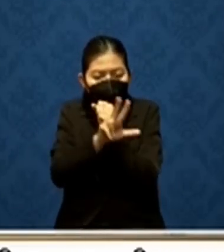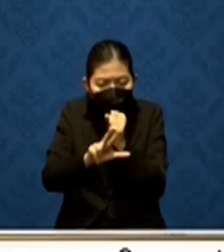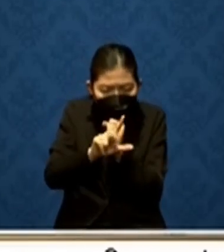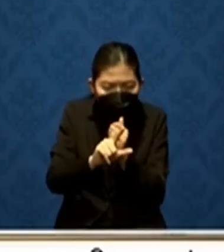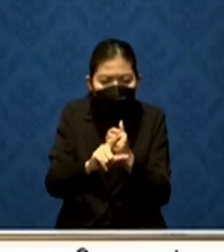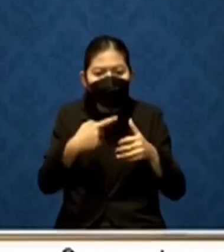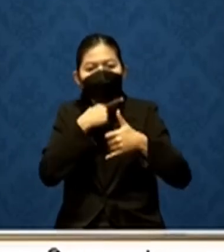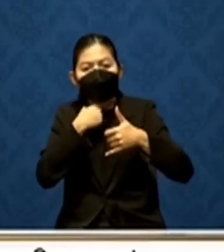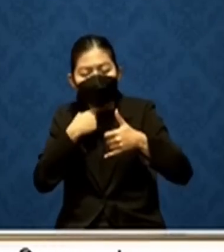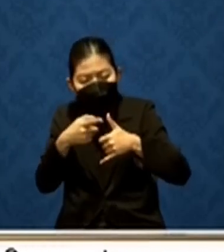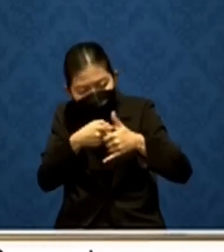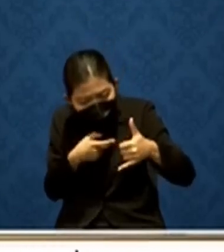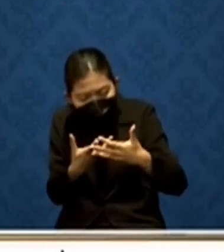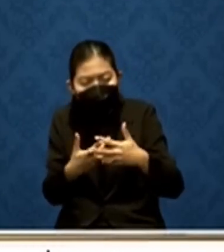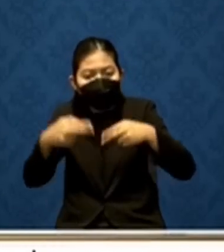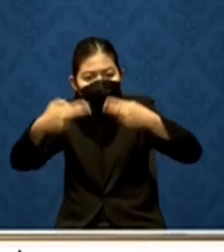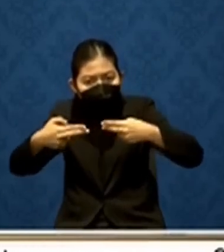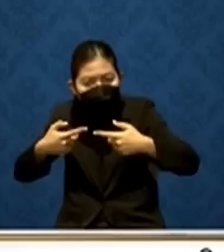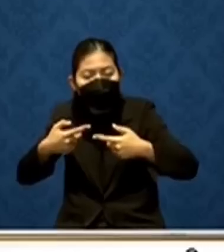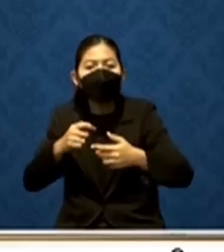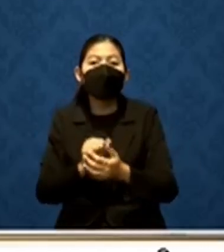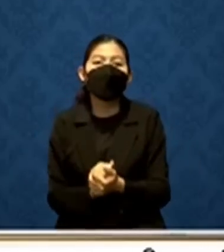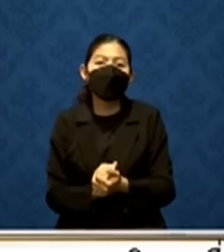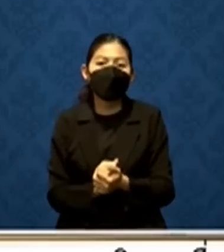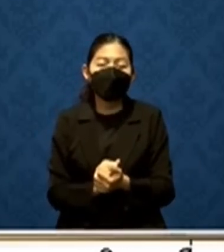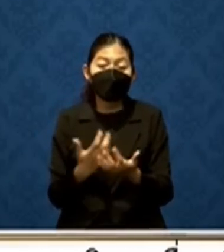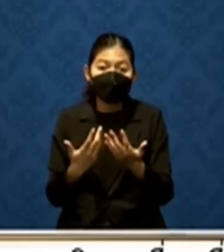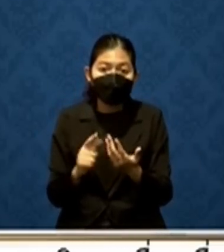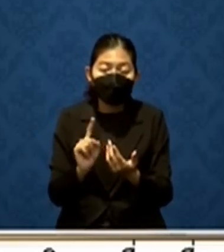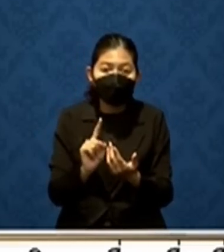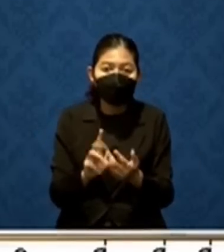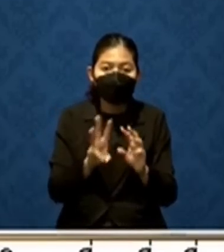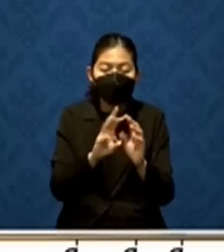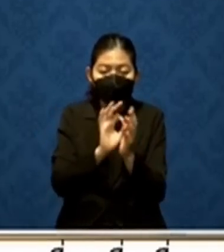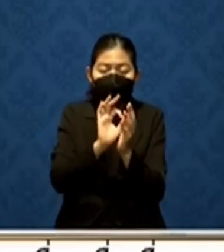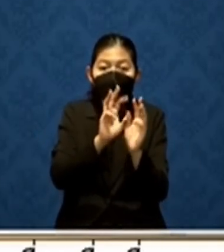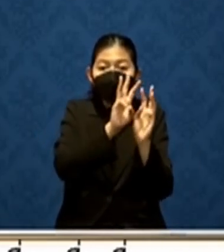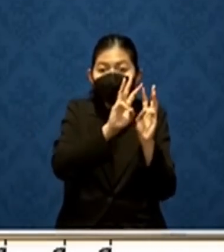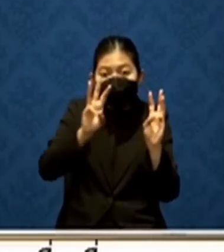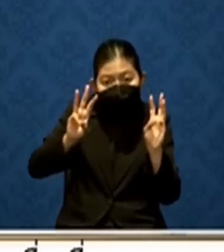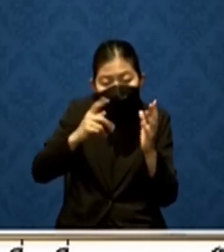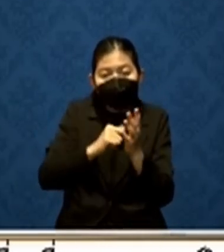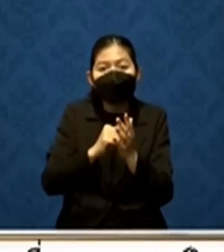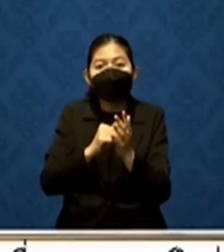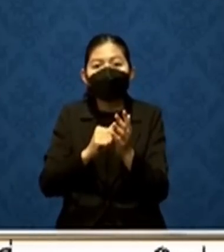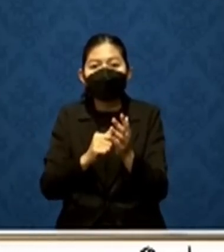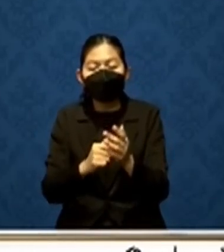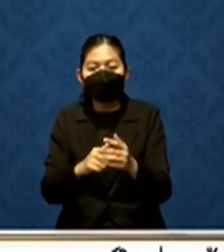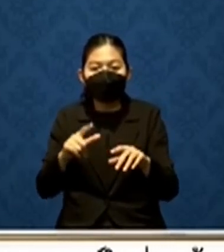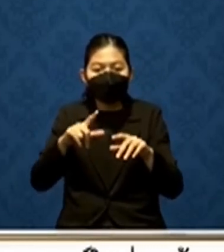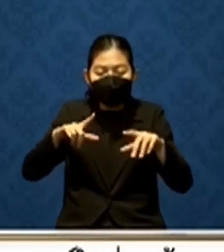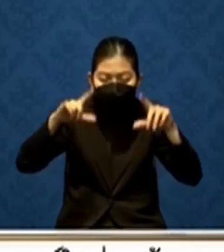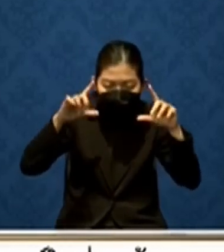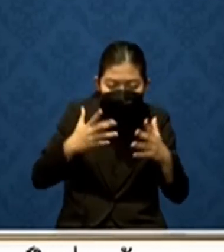โดยเฉพาะอาชญากรรมทางเทคโนโลยีที่มาเพิ่มมากขึ้นสร้างความเสียหาย